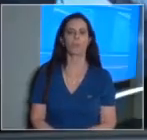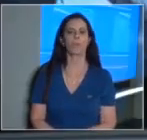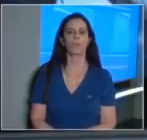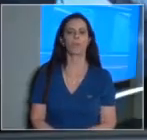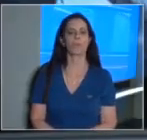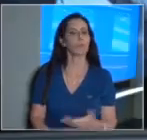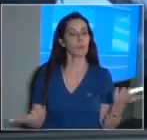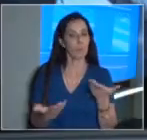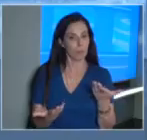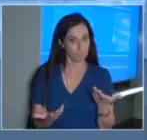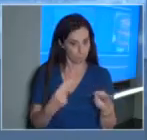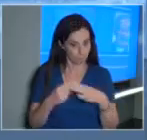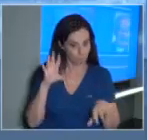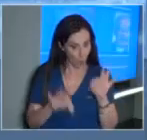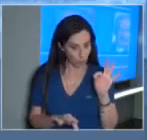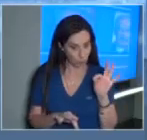טובים. אז מה הבחירות?